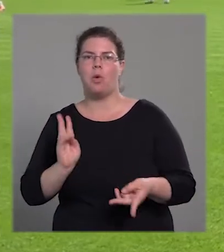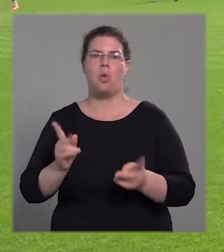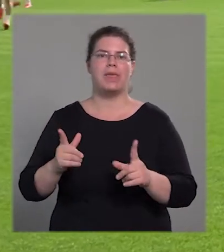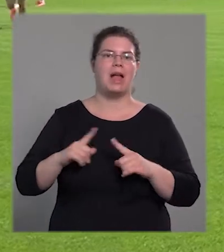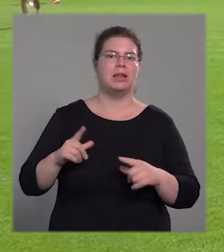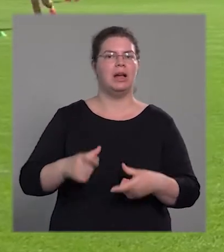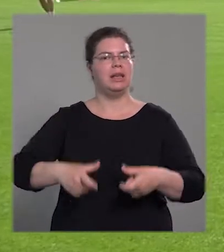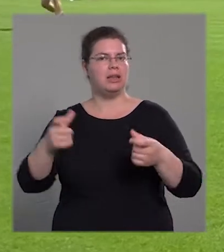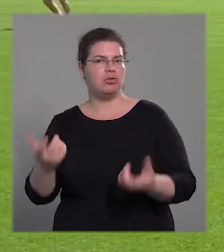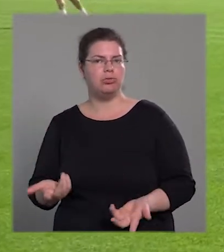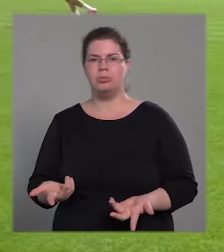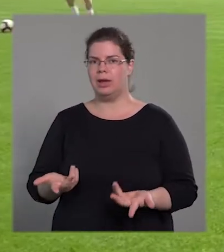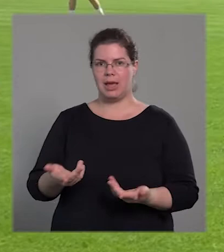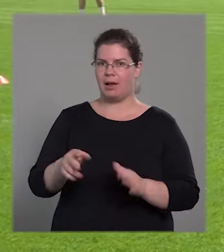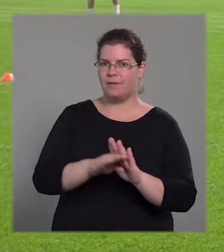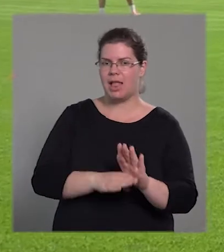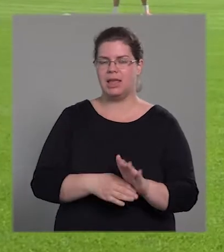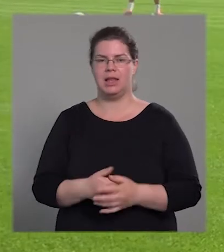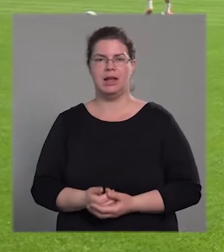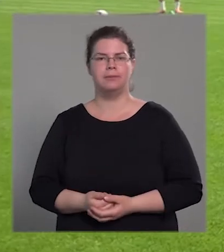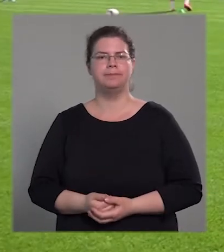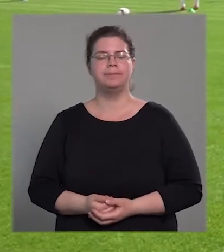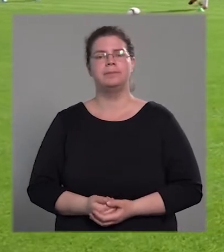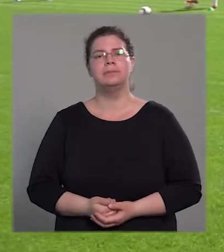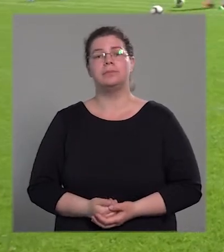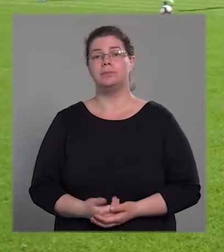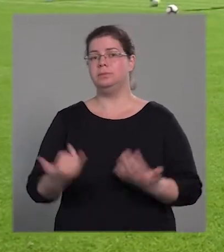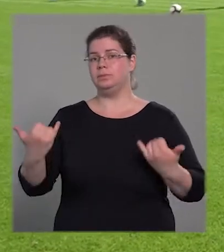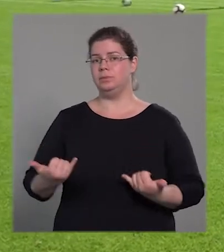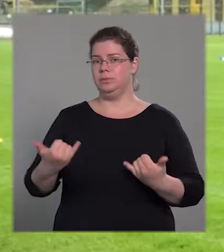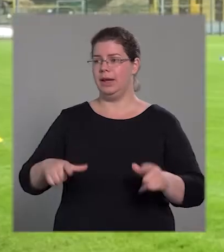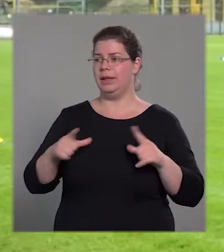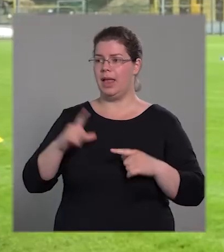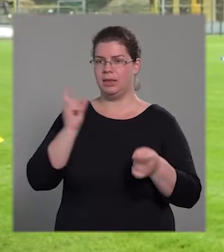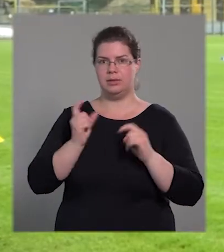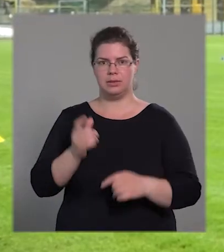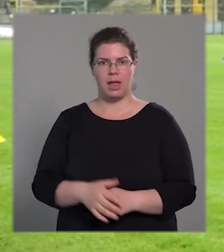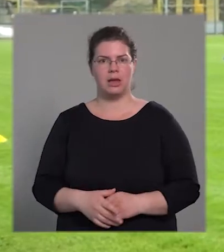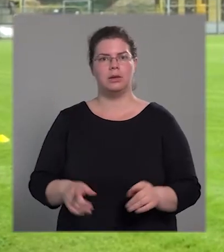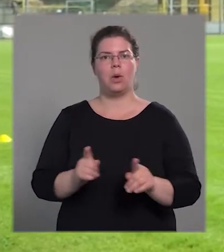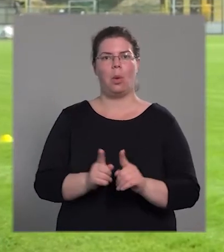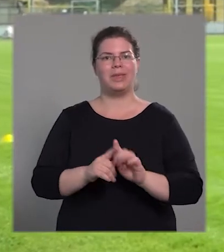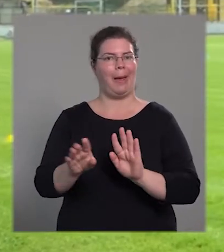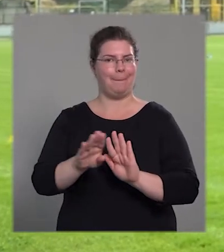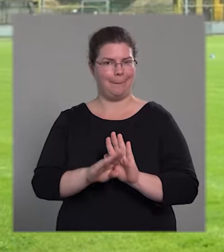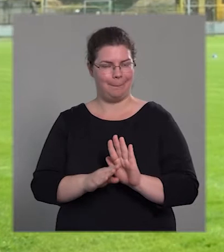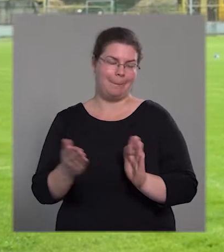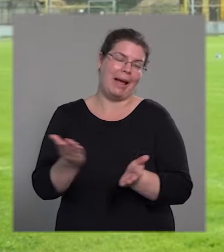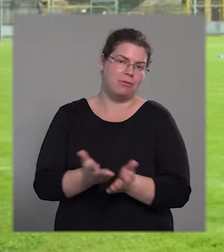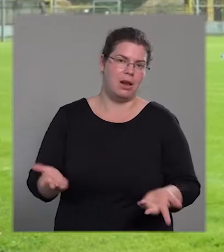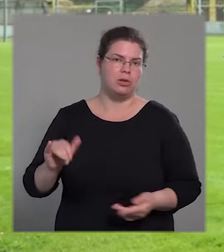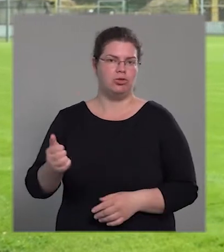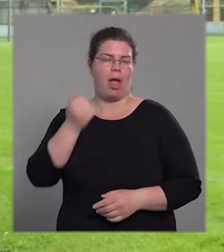a feltételek? A jelen állás szerint ugye megfelelünk, és megkaptuk az